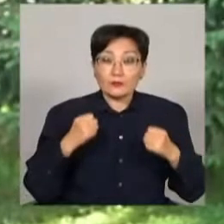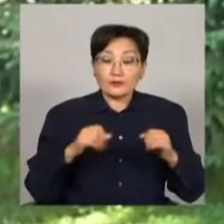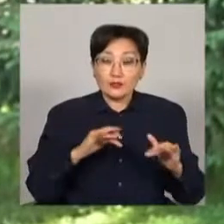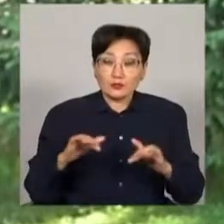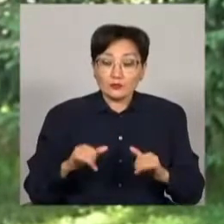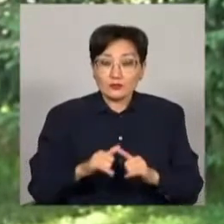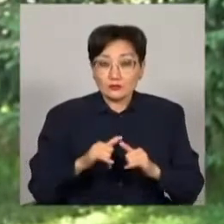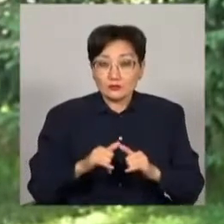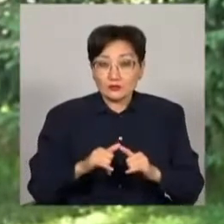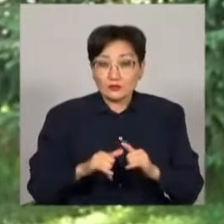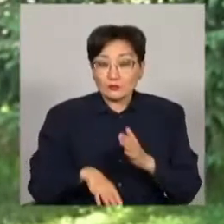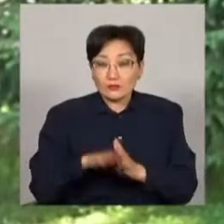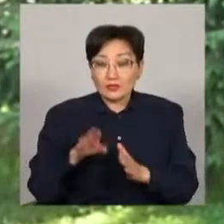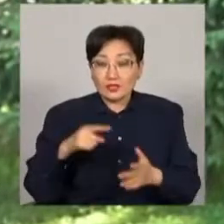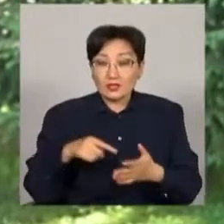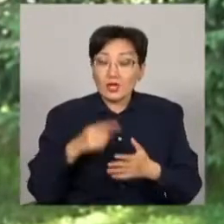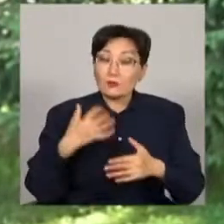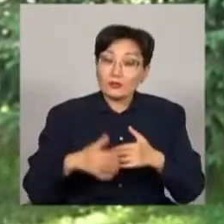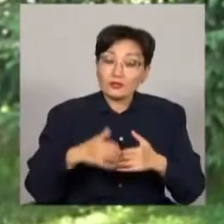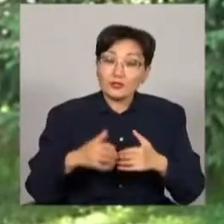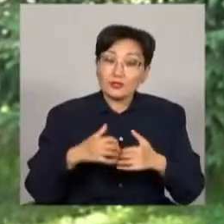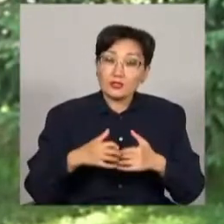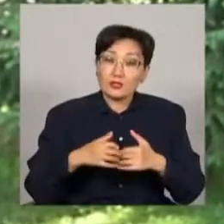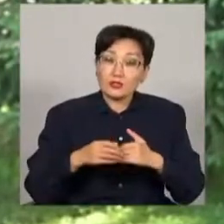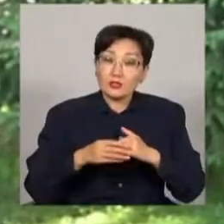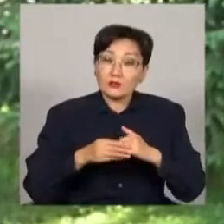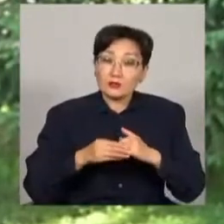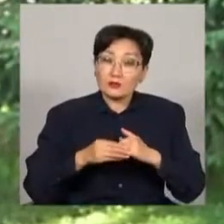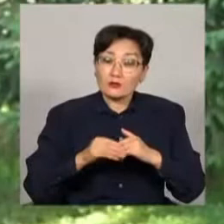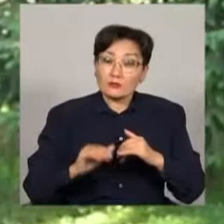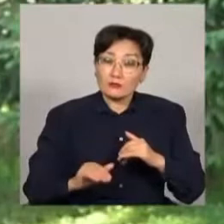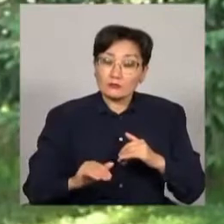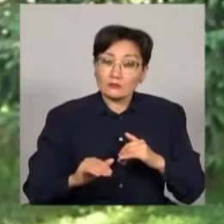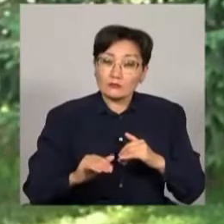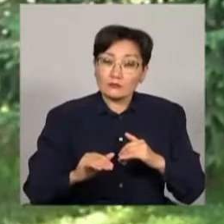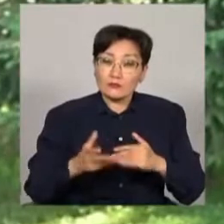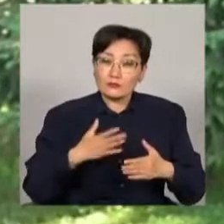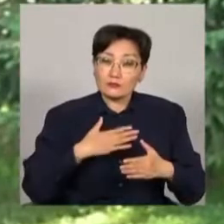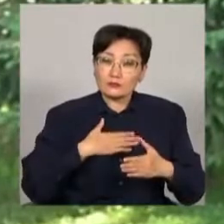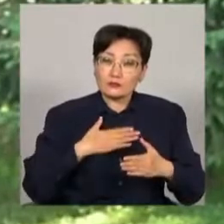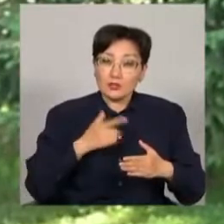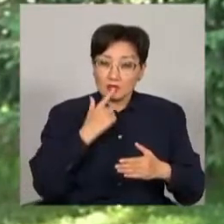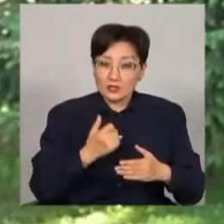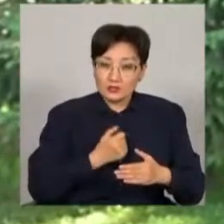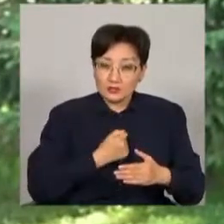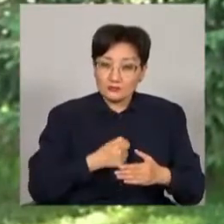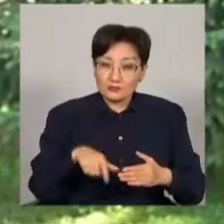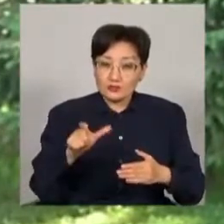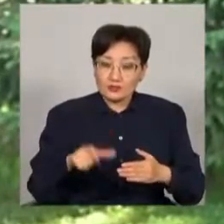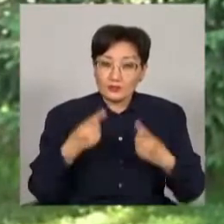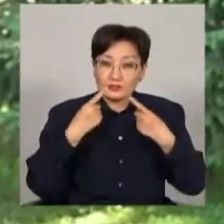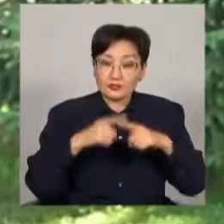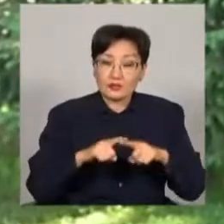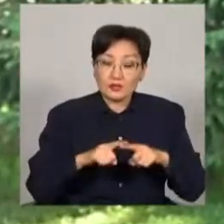сан алуан жаңағы қала аралық, тек қана дала кезіндегі емес, біздің әскеріміздің